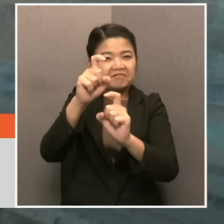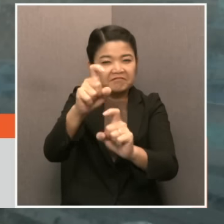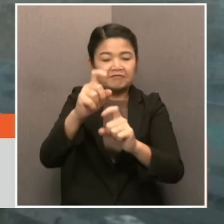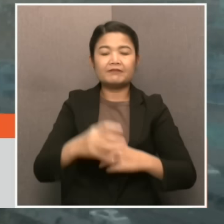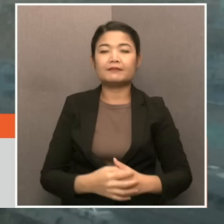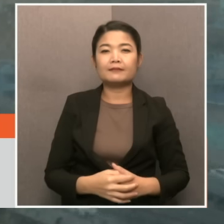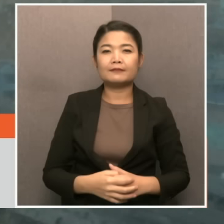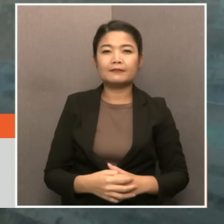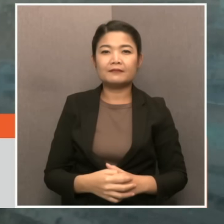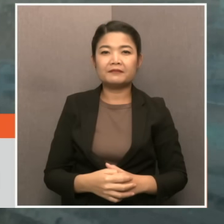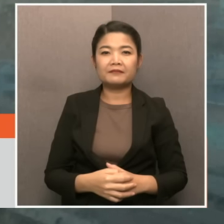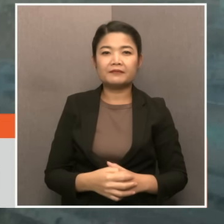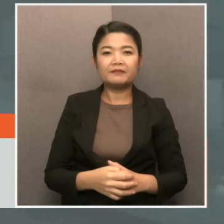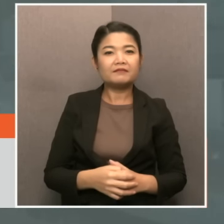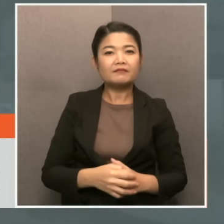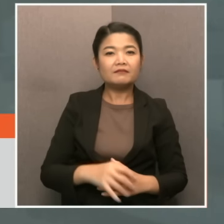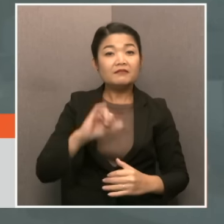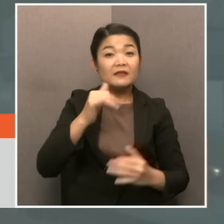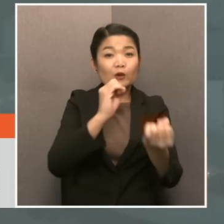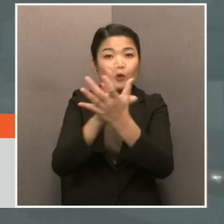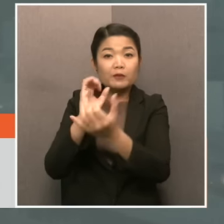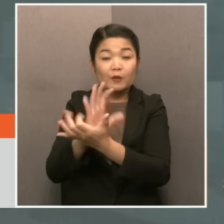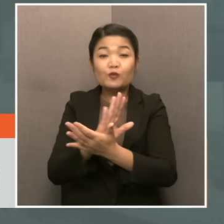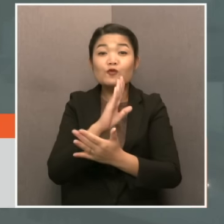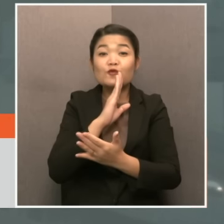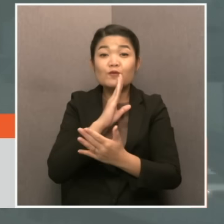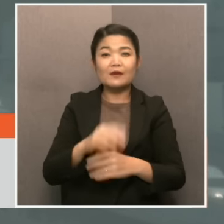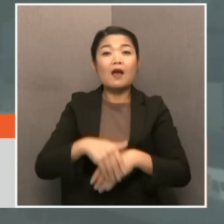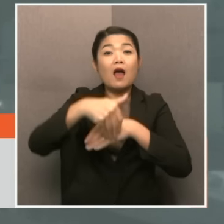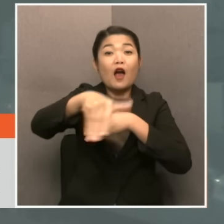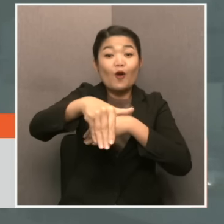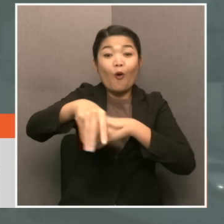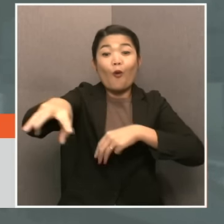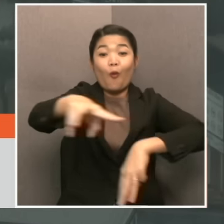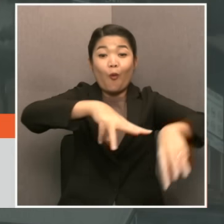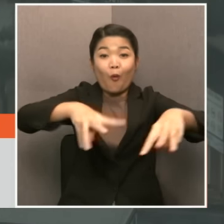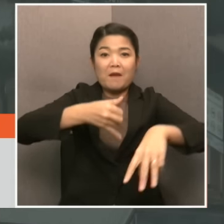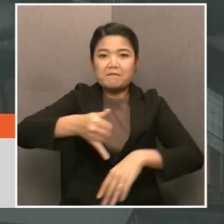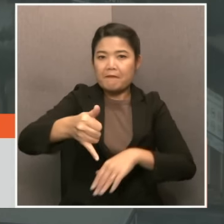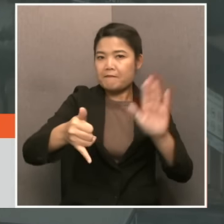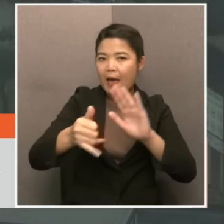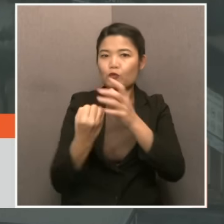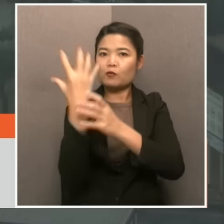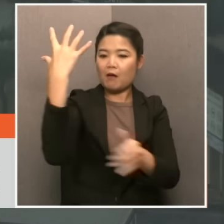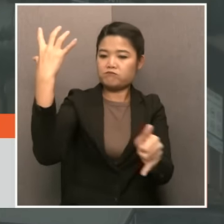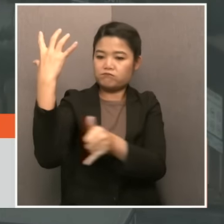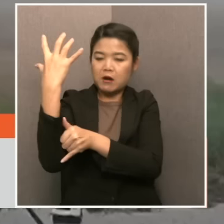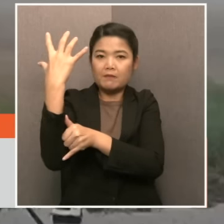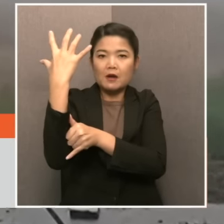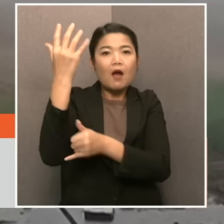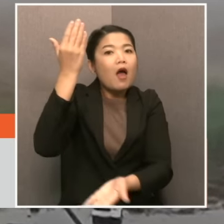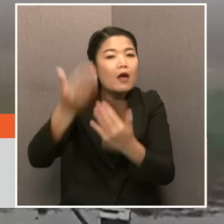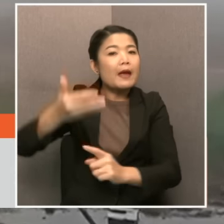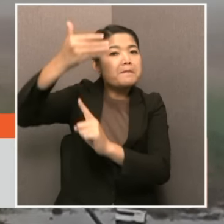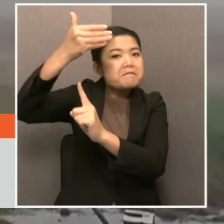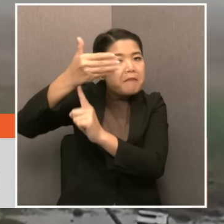พายุฤดูร้อนที่อาจจะเกิดขึ้นหลีกเลี่ยงการอยู่ในจุดที่เป็นพื้นที่โล่งแจ้งใต้ต้นไม้ใหญ่หรือว่าสิ่งปลูกสร้างป้ายโ